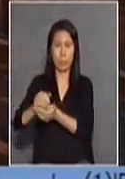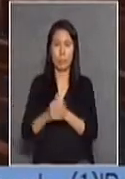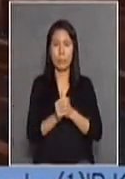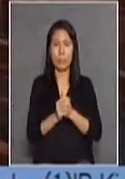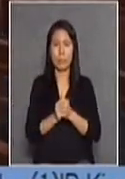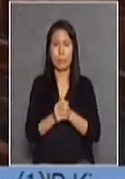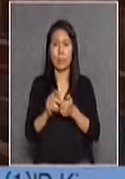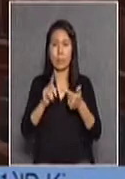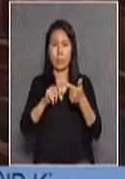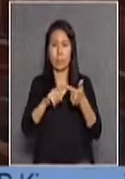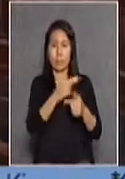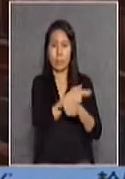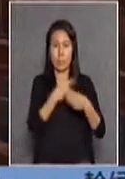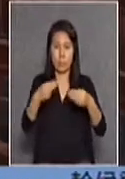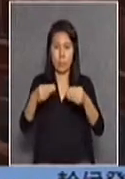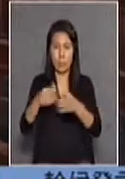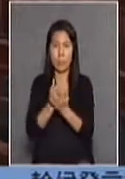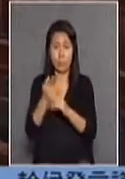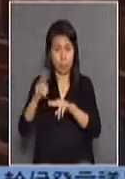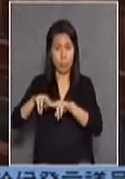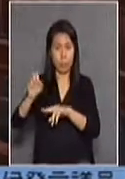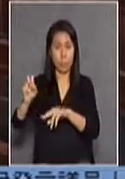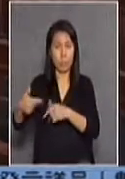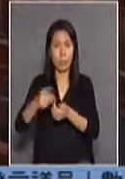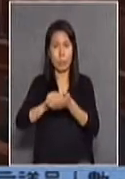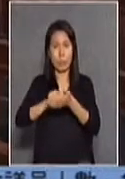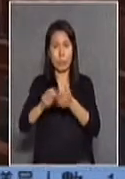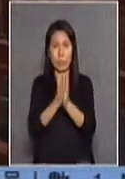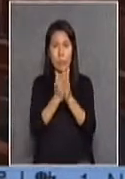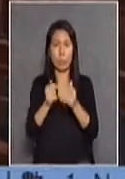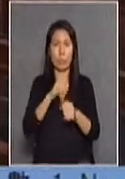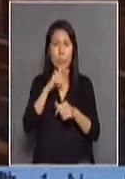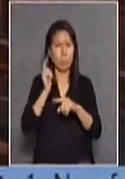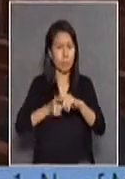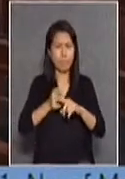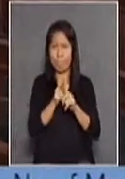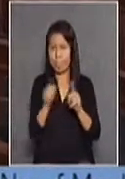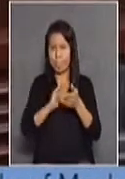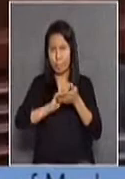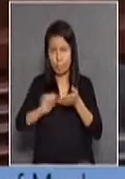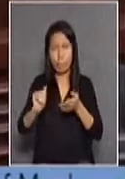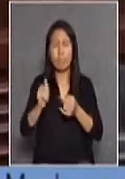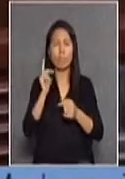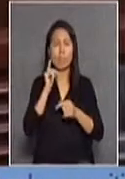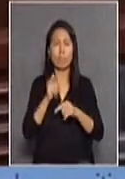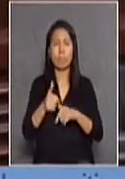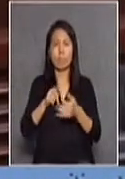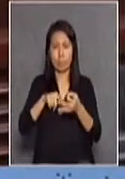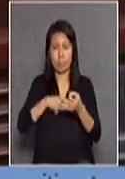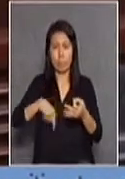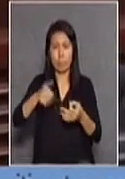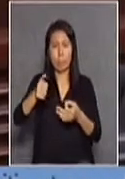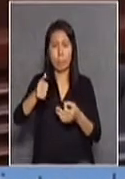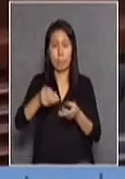副教授，仲喺大陸㗎。佢都寫咗一本非常之詳盡。謝議員，我拎嚟你嗰